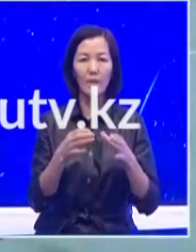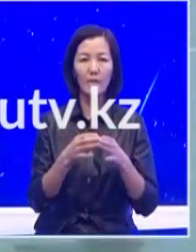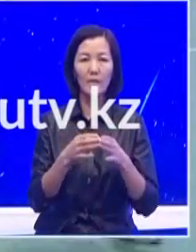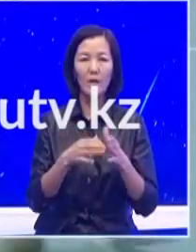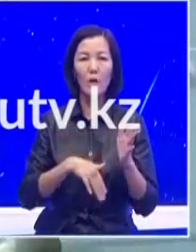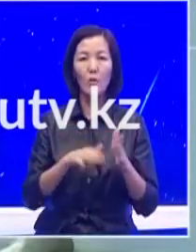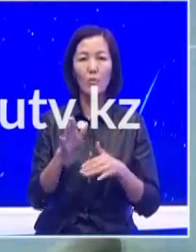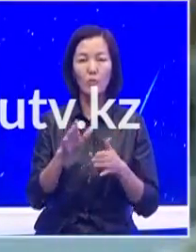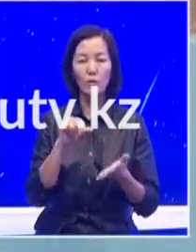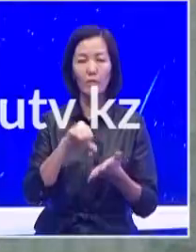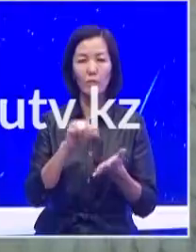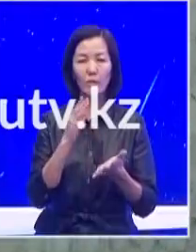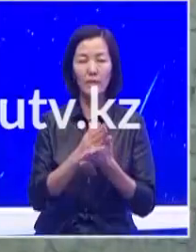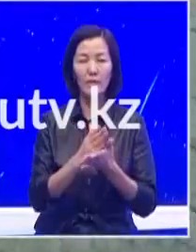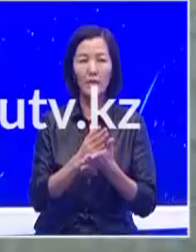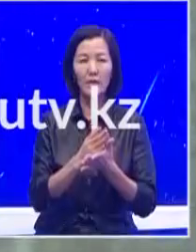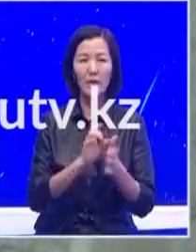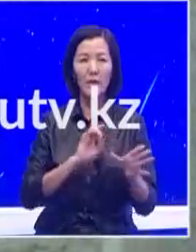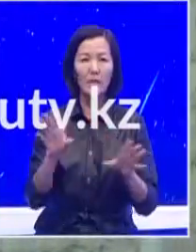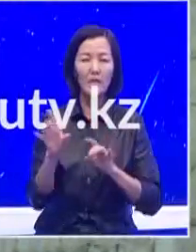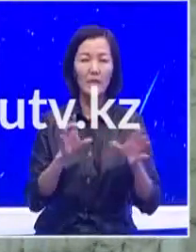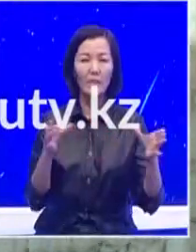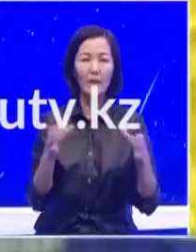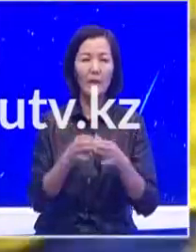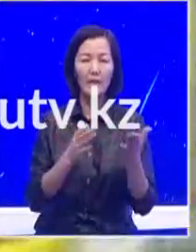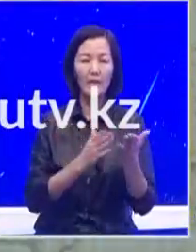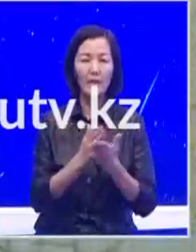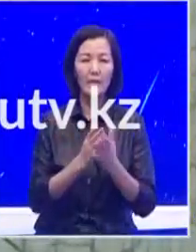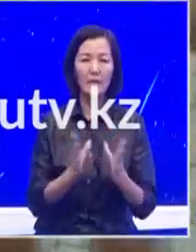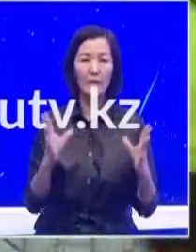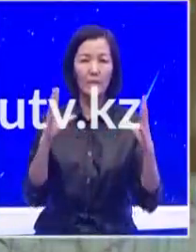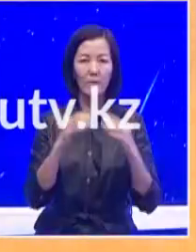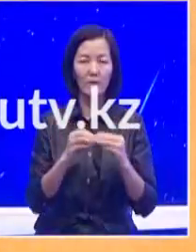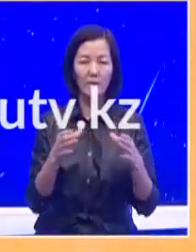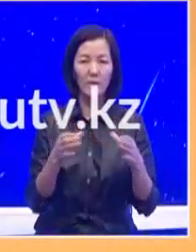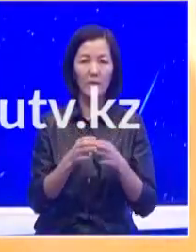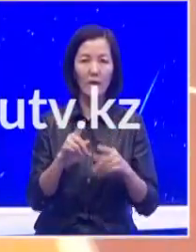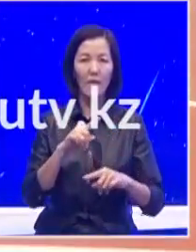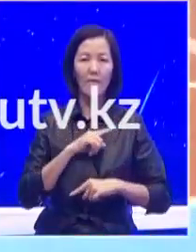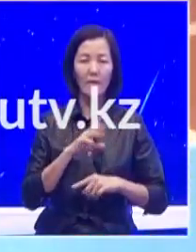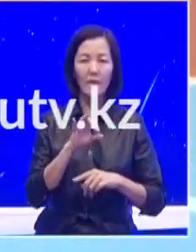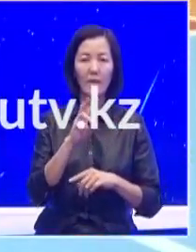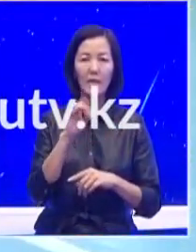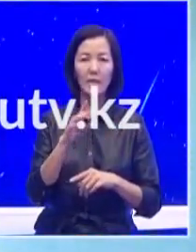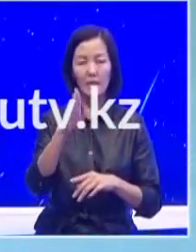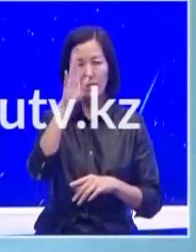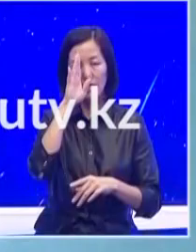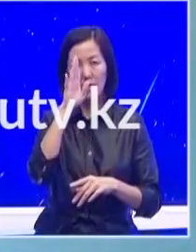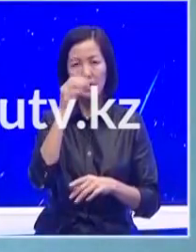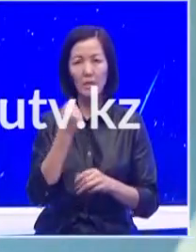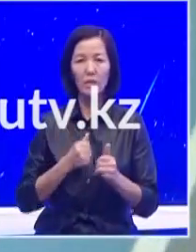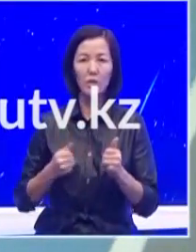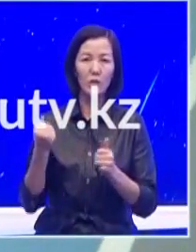көрсетті. Облыс орталығындағы жарнама агенттігінің қызметкерлерімен жасақталған ұжым финалда Ескелді ауданының жігіттерінен басым